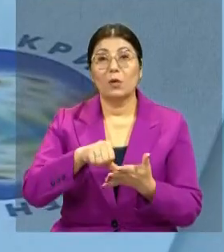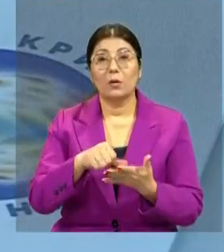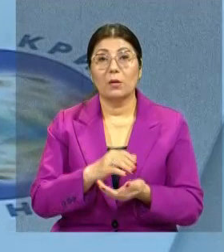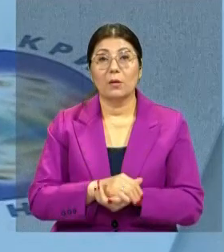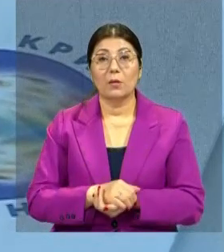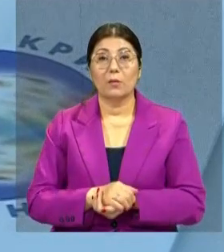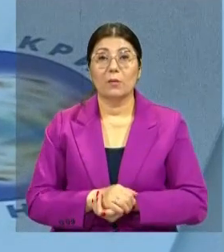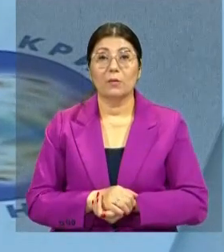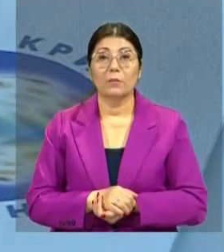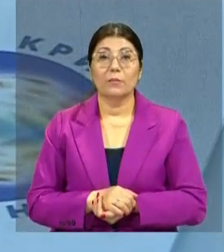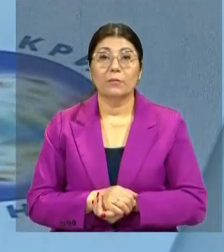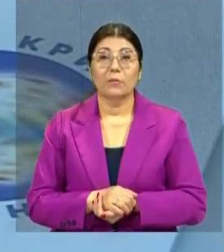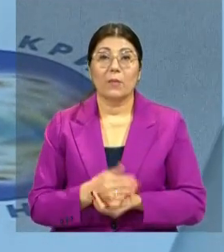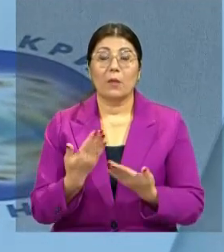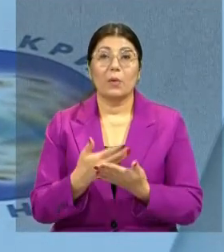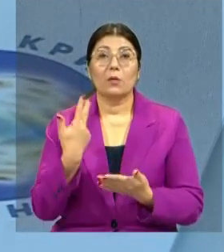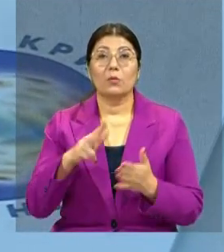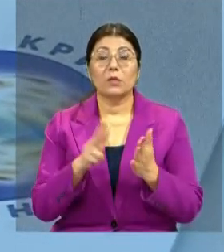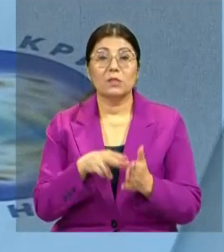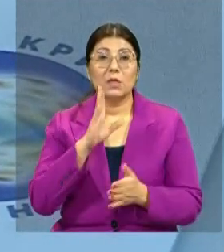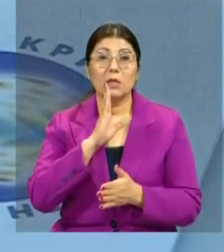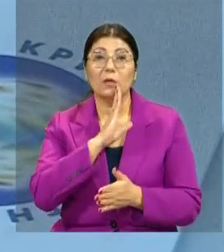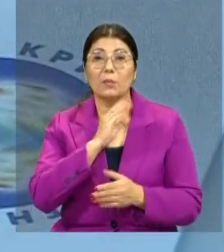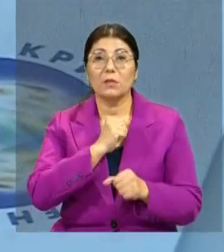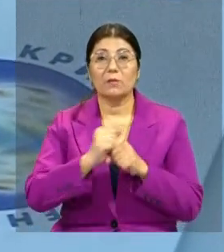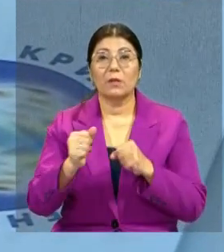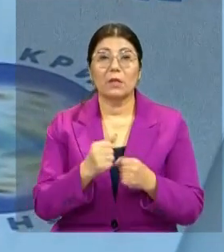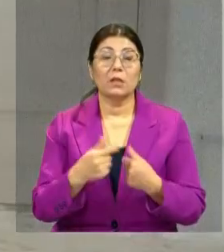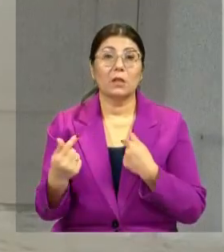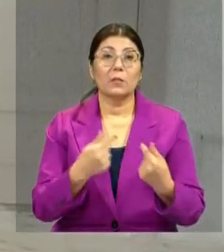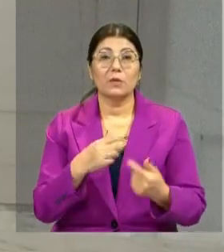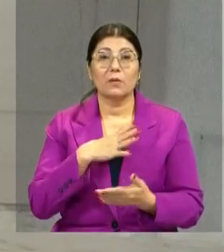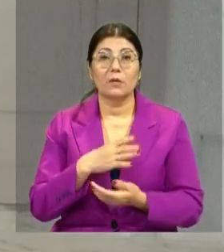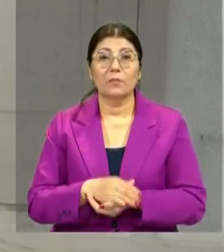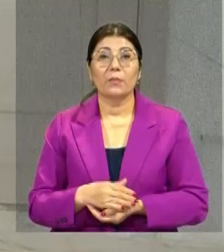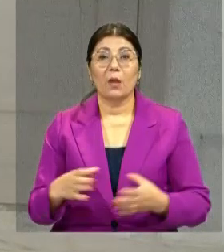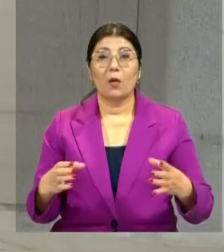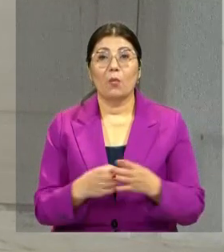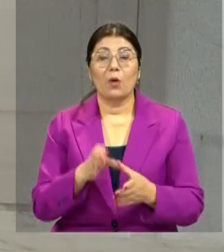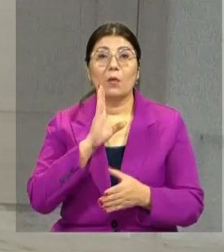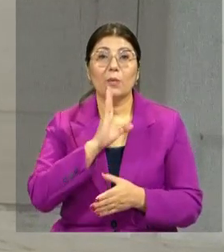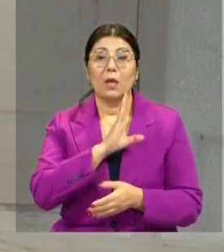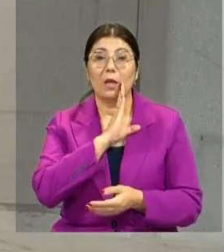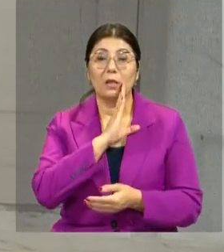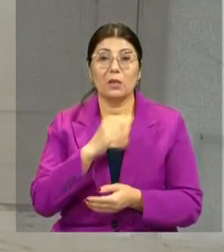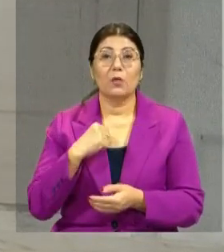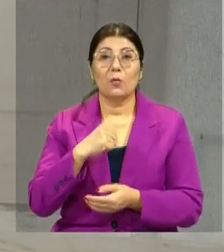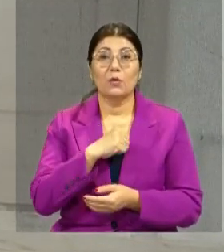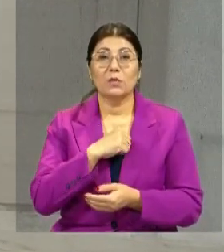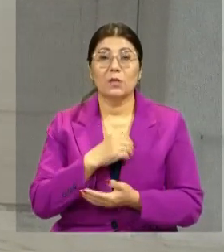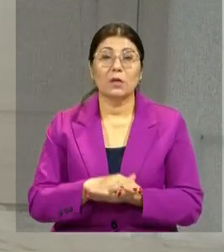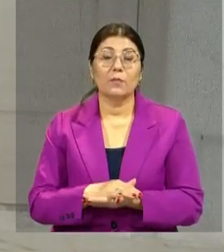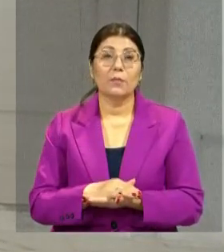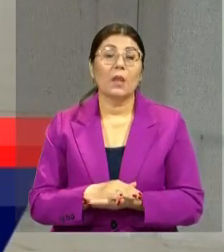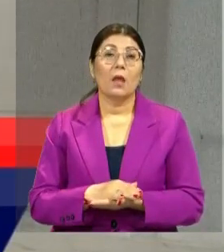үшінші отбасы тап болады. Биыл 38 әйел зорлық-зомбылықтың құрбаны болған. Қоғамда әйелдер бұл өзінің жаңағы күйеуінен